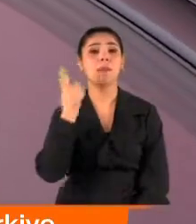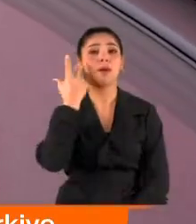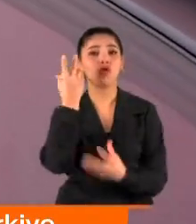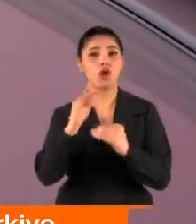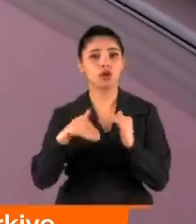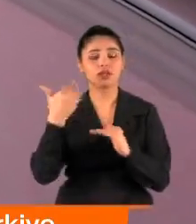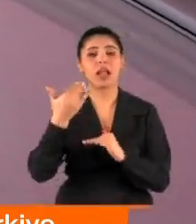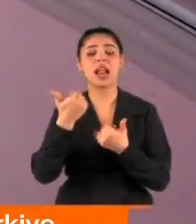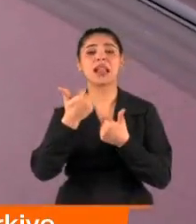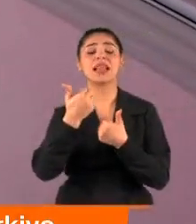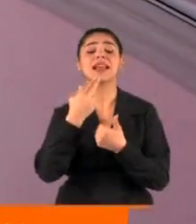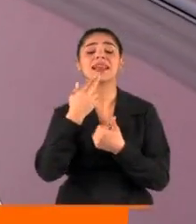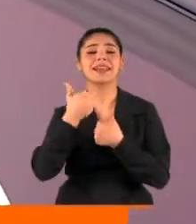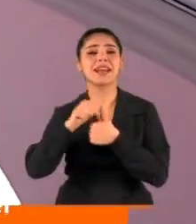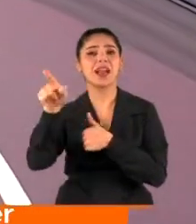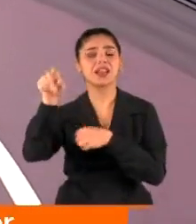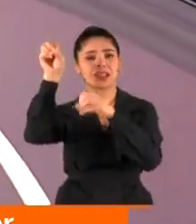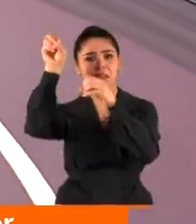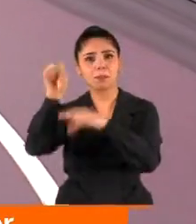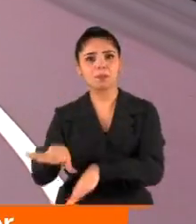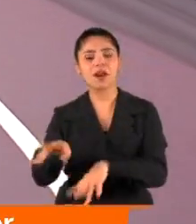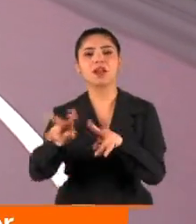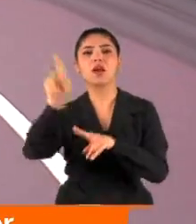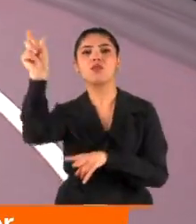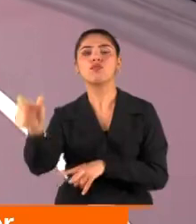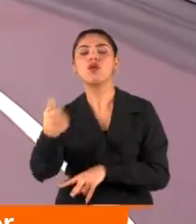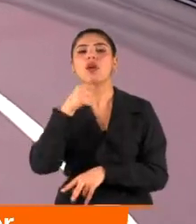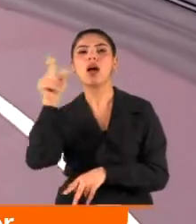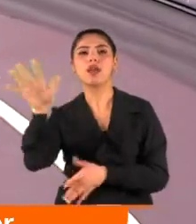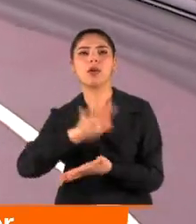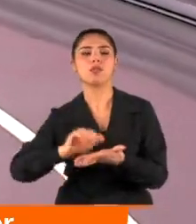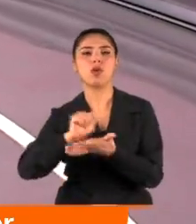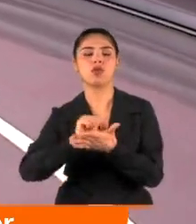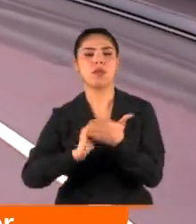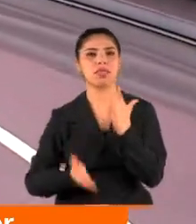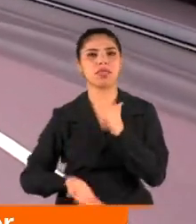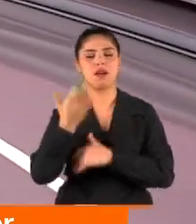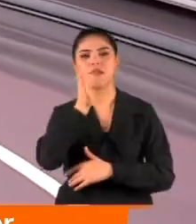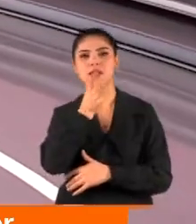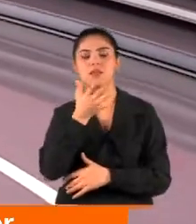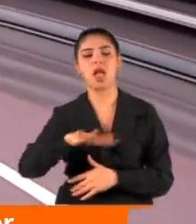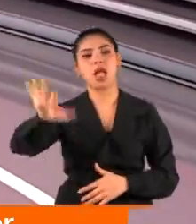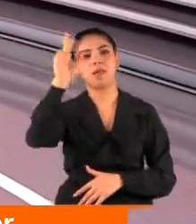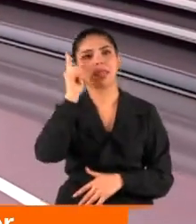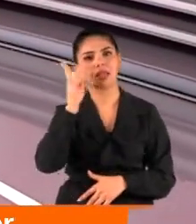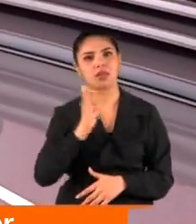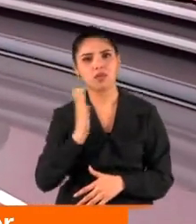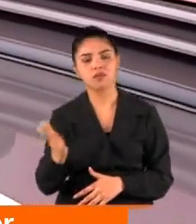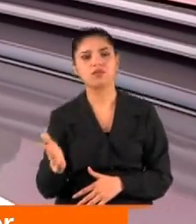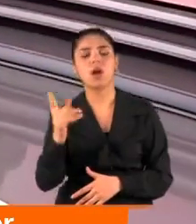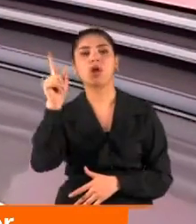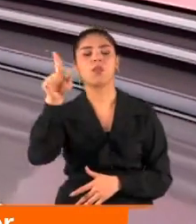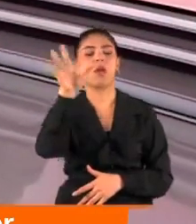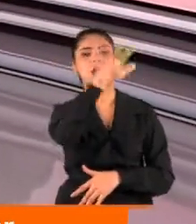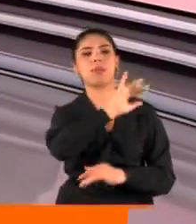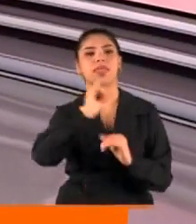Fenomen olduktan sonra karısını terk eden Muzaffer Döner'in ünü artık sosyal medyayı aştı biliyorsunuz. Artık pek çok kişi onu tanıyor ve aynı oranda